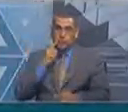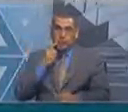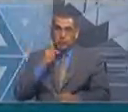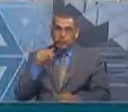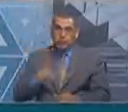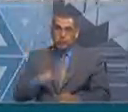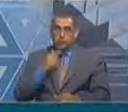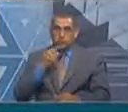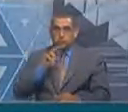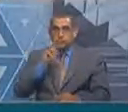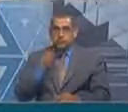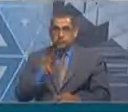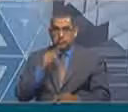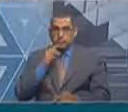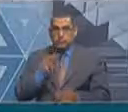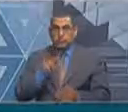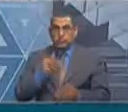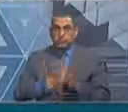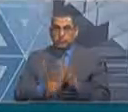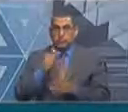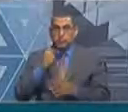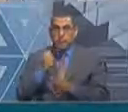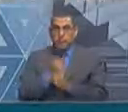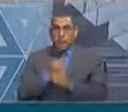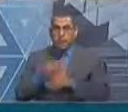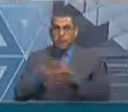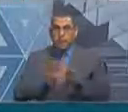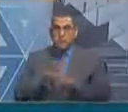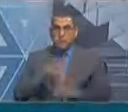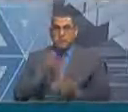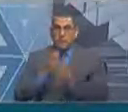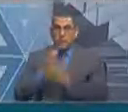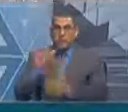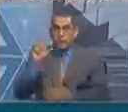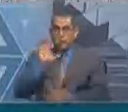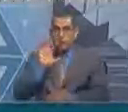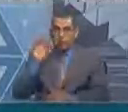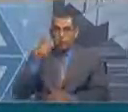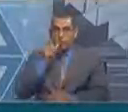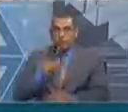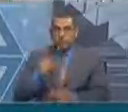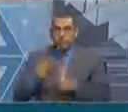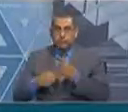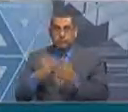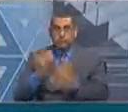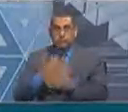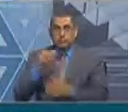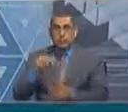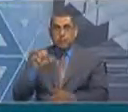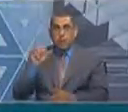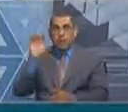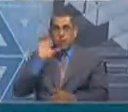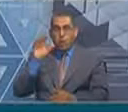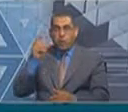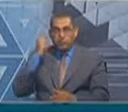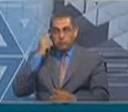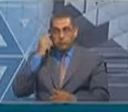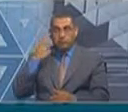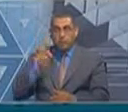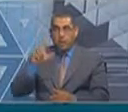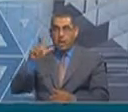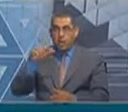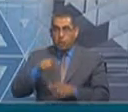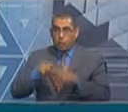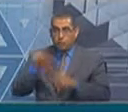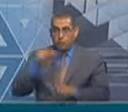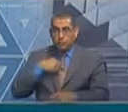في غضون ذلك جدد منسق السياسة الخارجية في الاتحاد الأوروبي جوزيب بوريل تأكيداته بأن الاتحاد الأوروبي لا يعترف برئيس